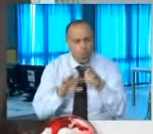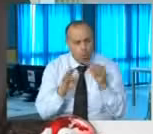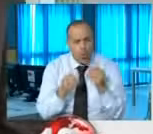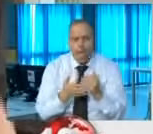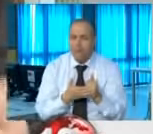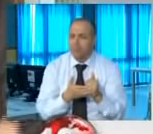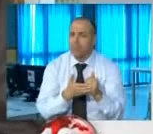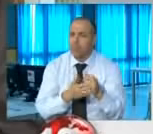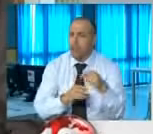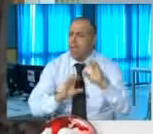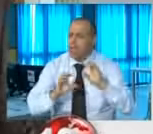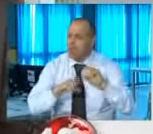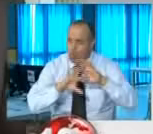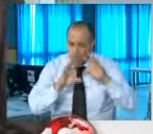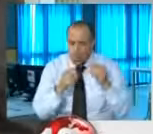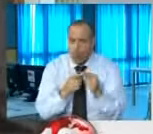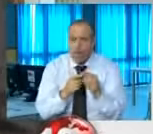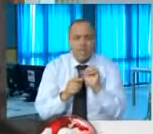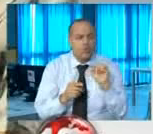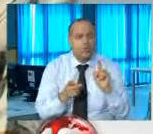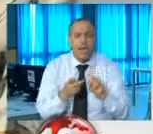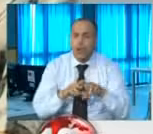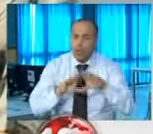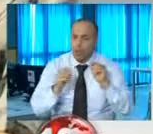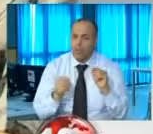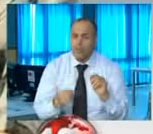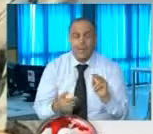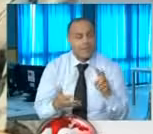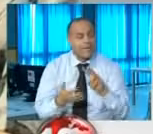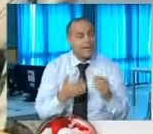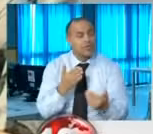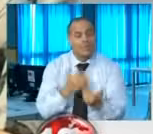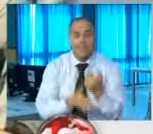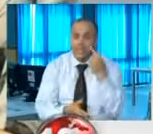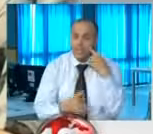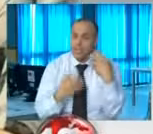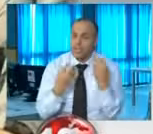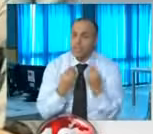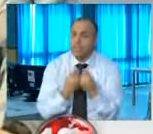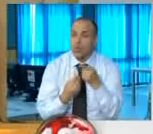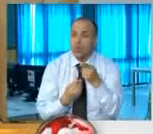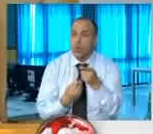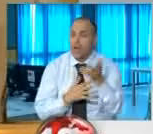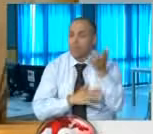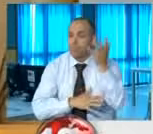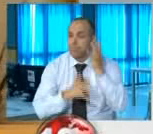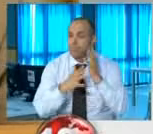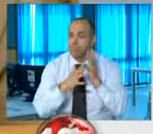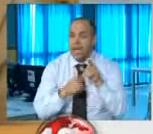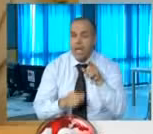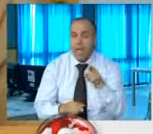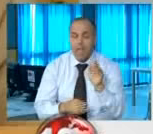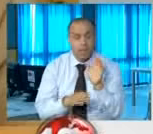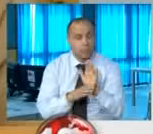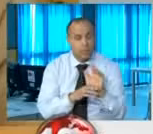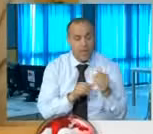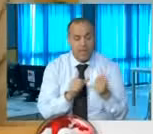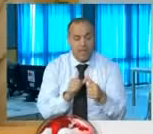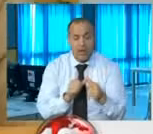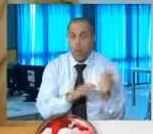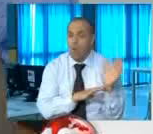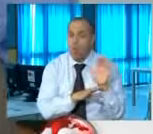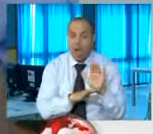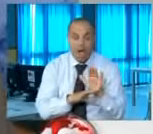يعني تواصلية اجتماعية. قراءة جديدة تجمع ثنائية التراث والتثمين، الذاكرة